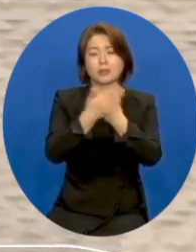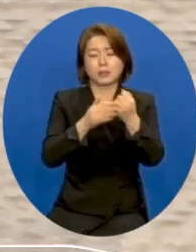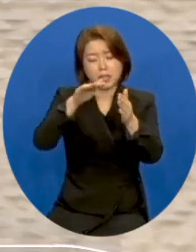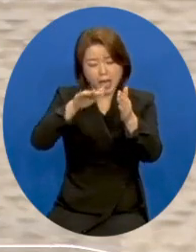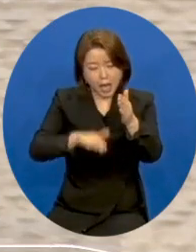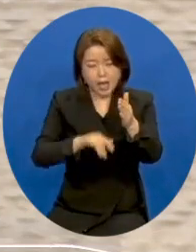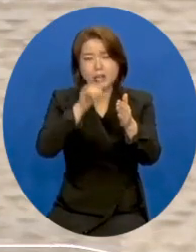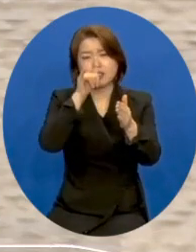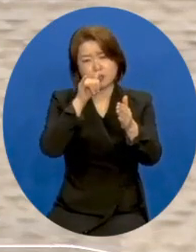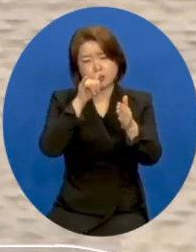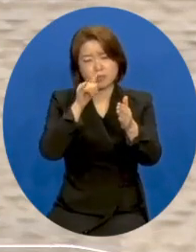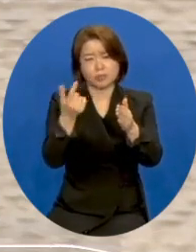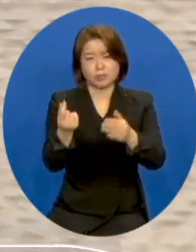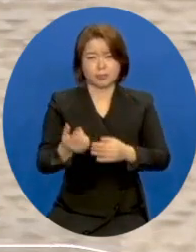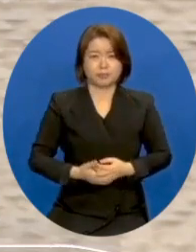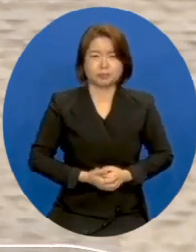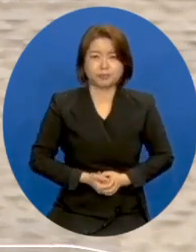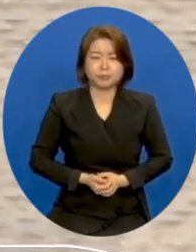있었던 것입니다.